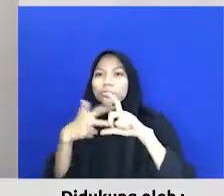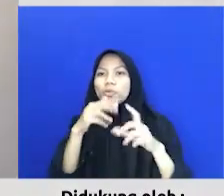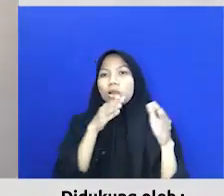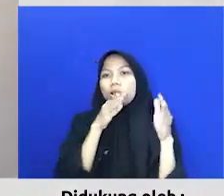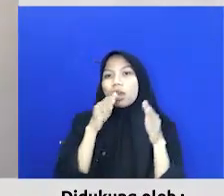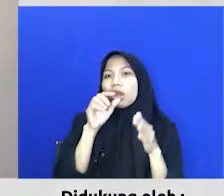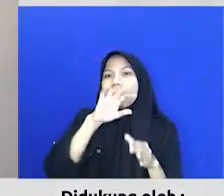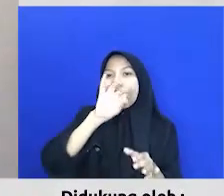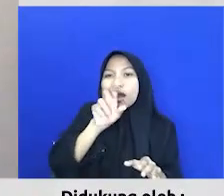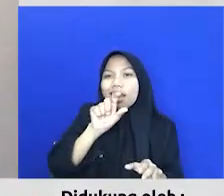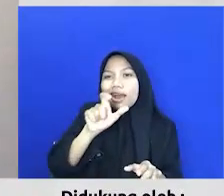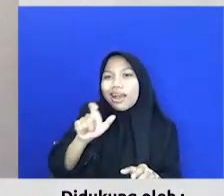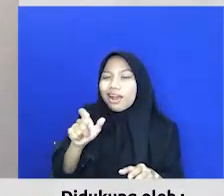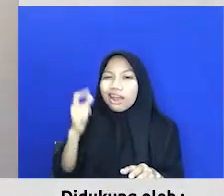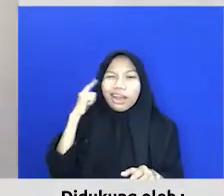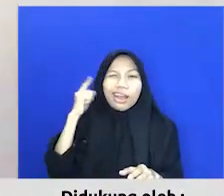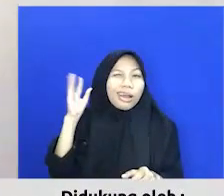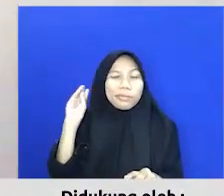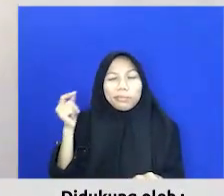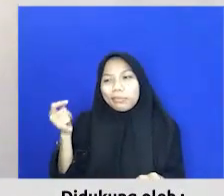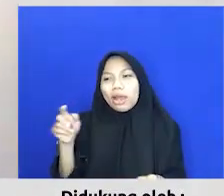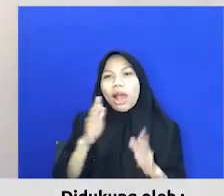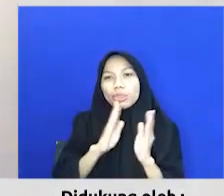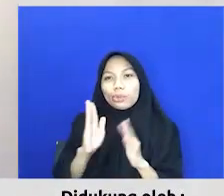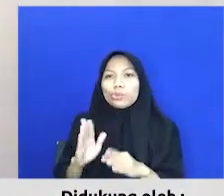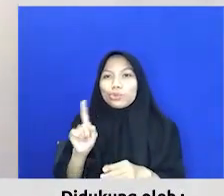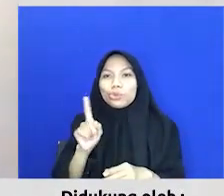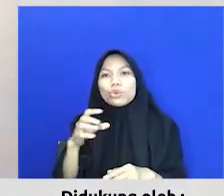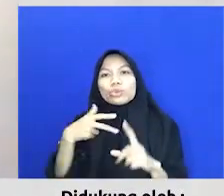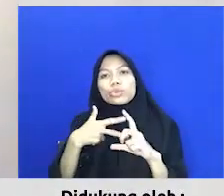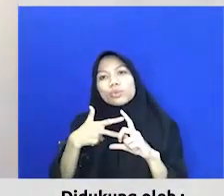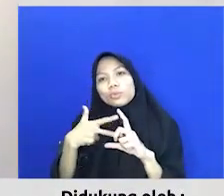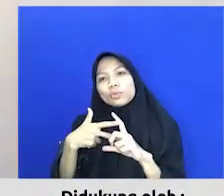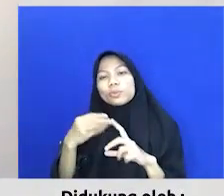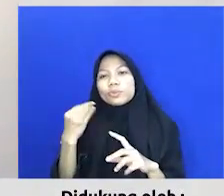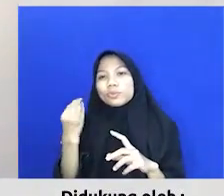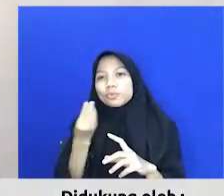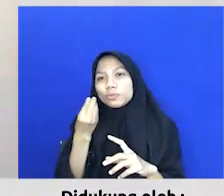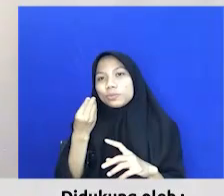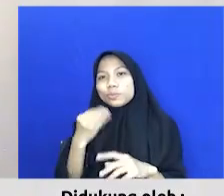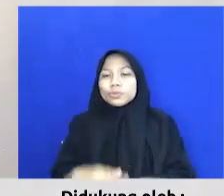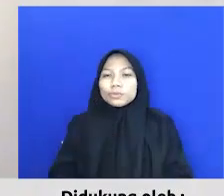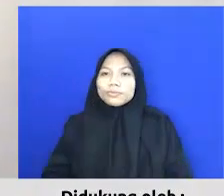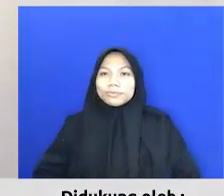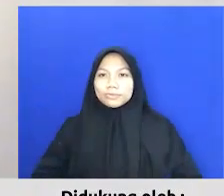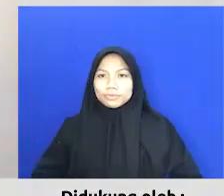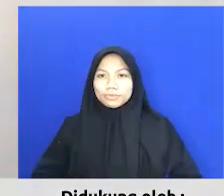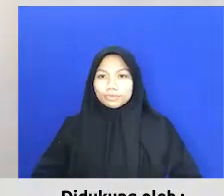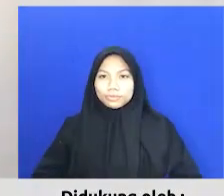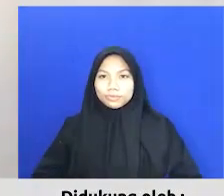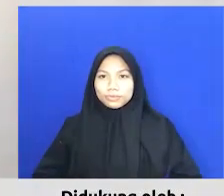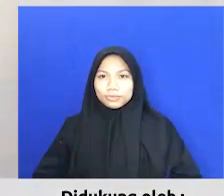ya, kita bicara tentang konflik-konflik yang terjadi itu kan ya. Ya. Nah, kemudian berubah